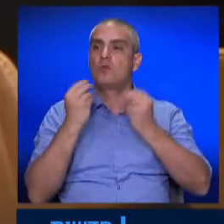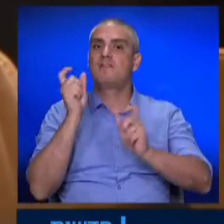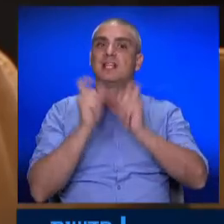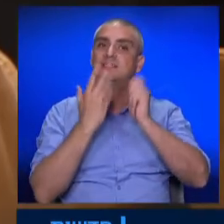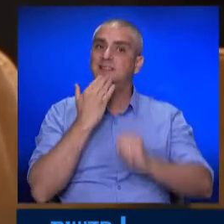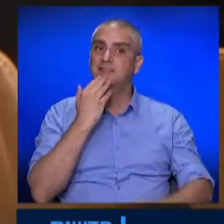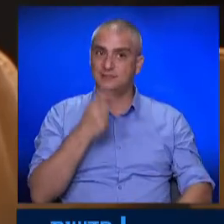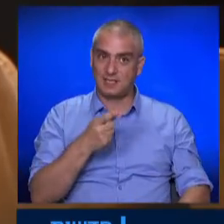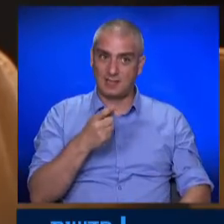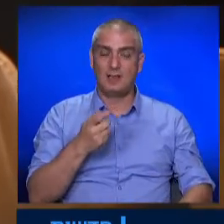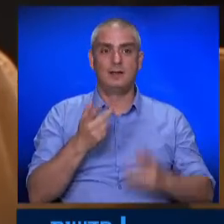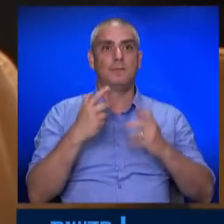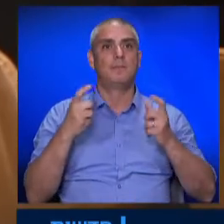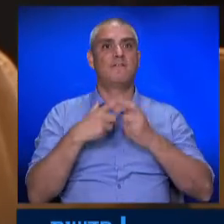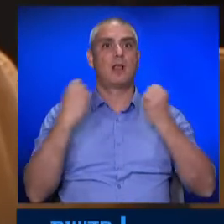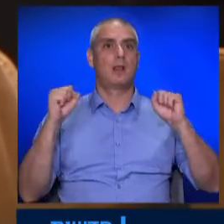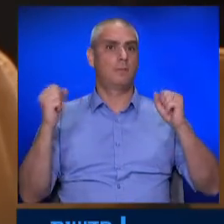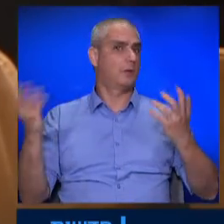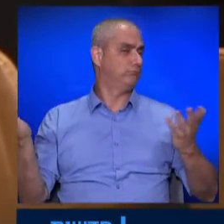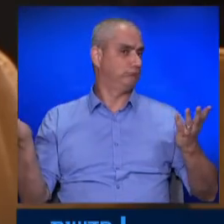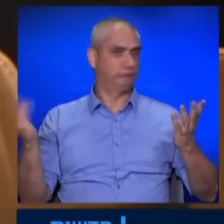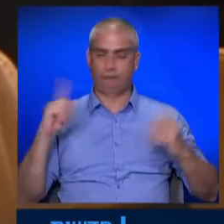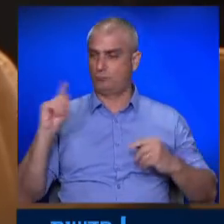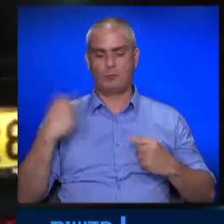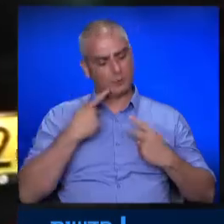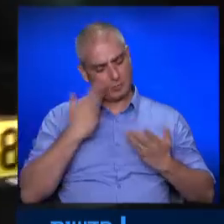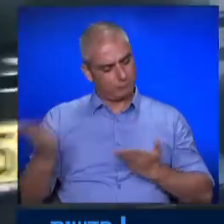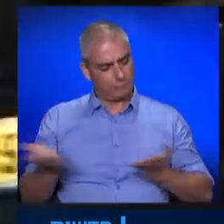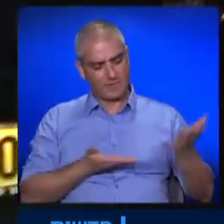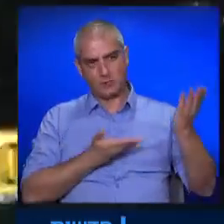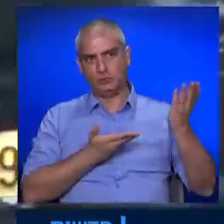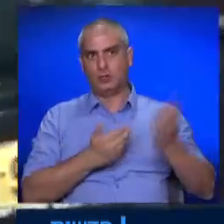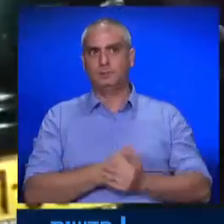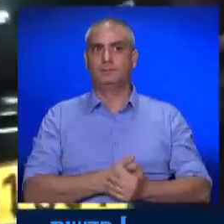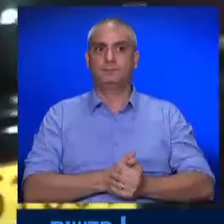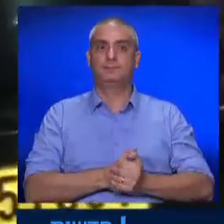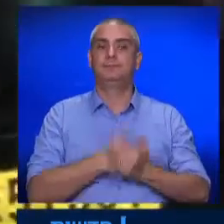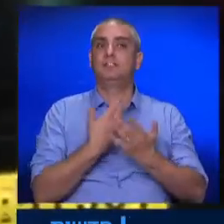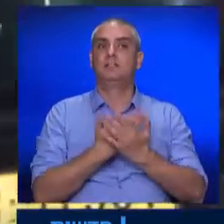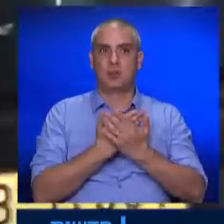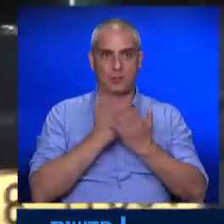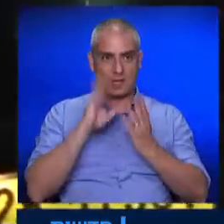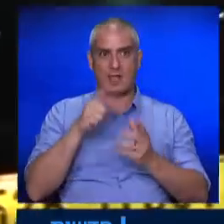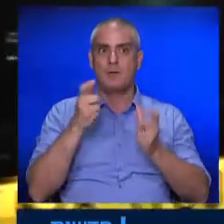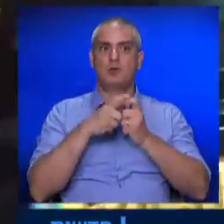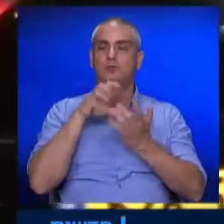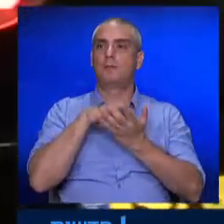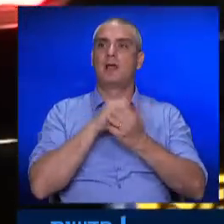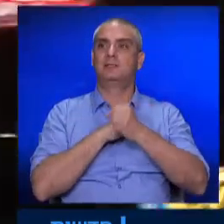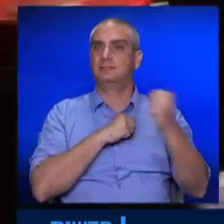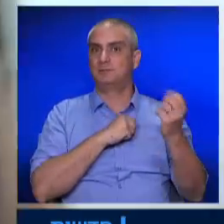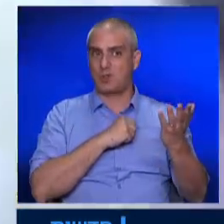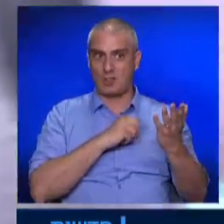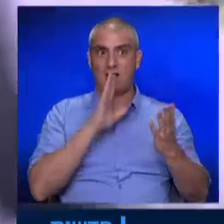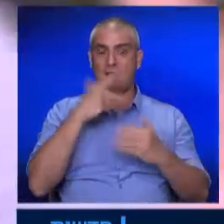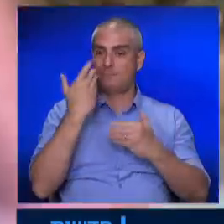ישראל כמפלגה ליברלית, אני חושב שלכולם אני יכול להגיד וולקאם. הצהרות לא פוסחות גם על גוש המרכז-שמאל. גם